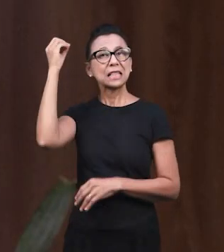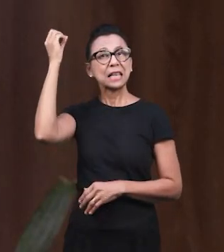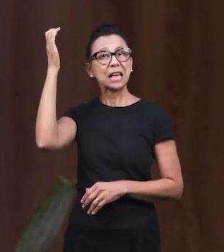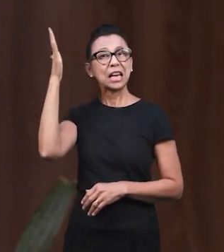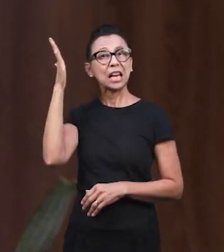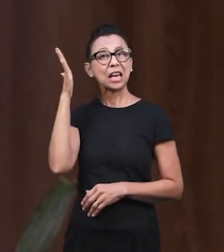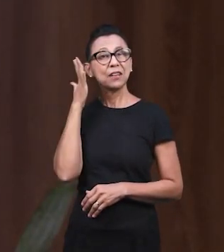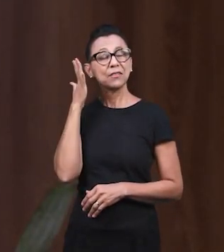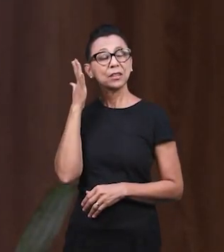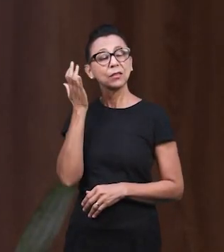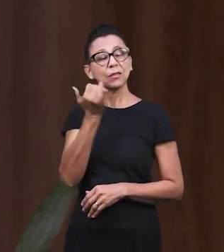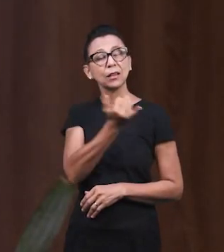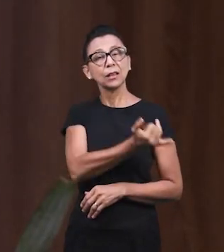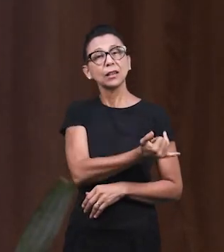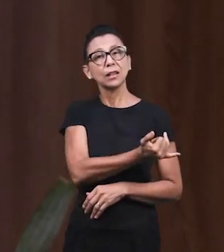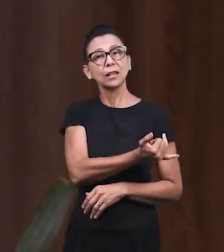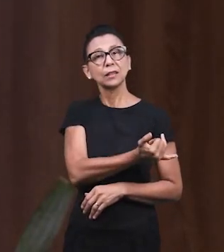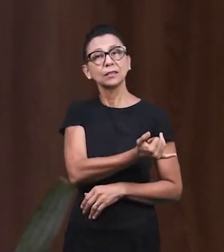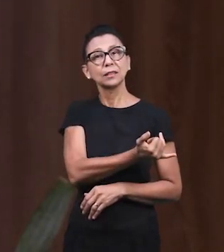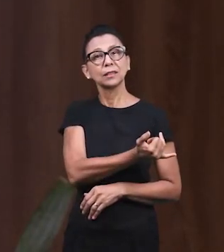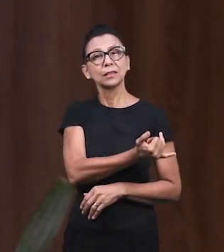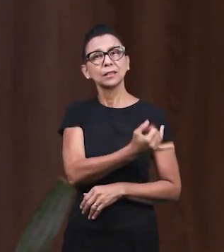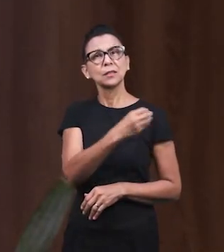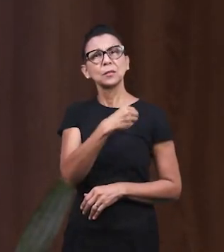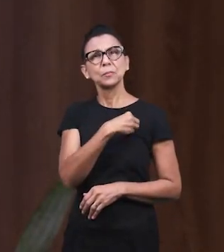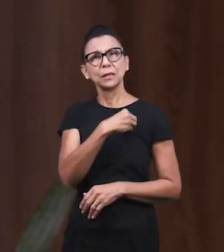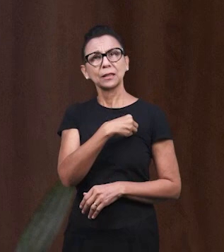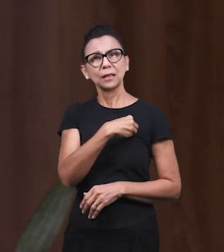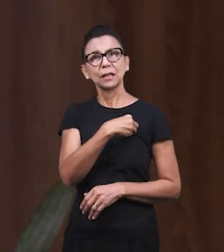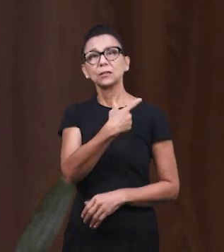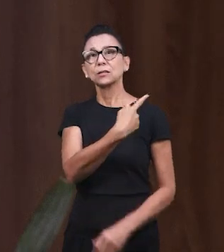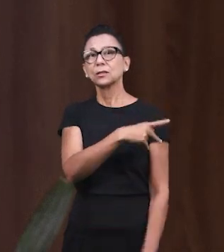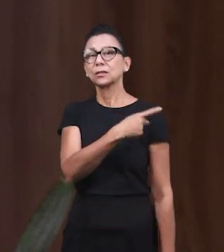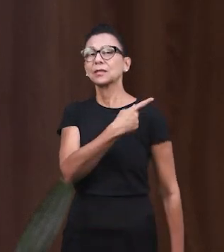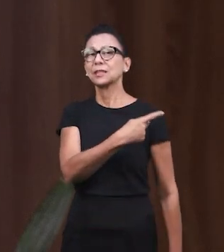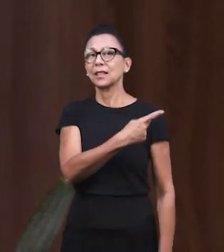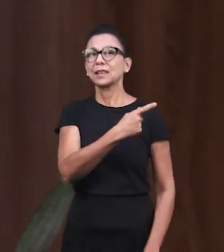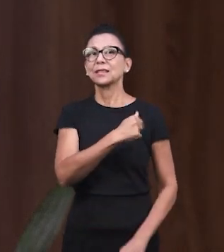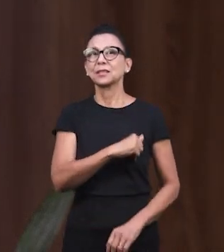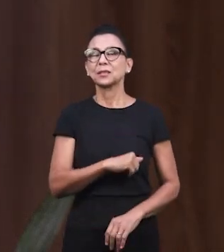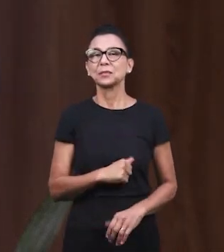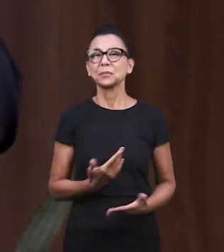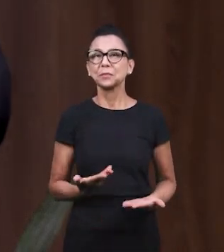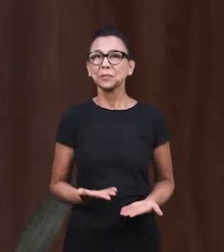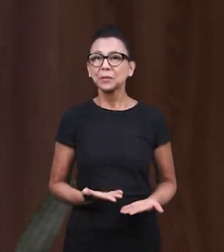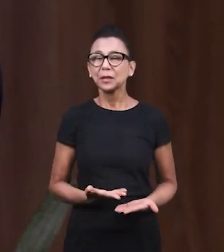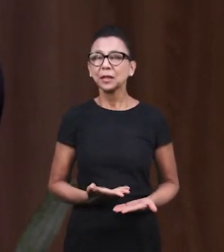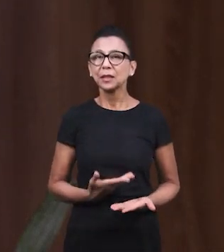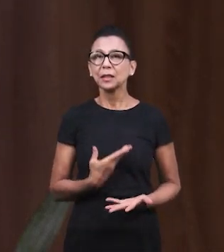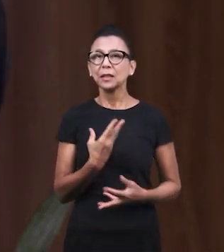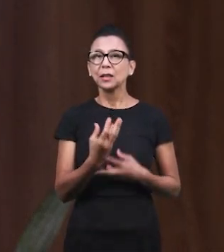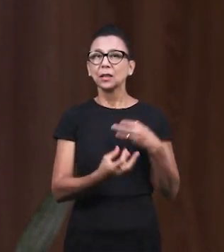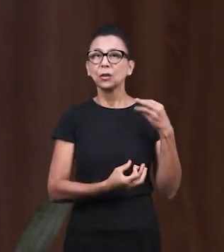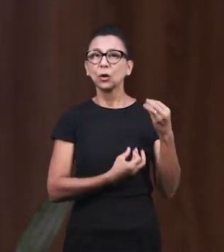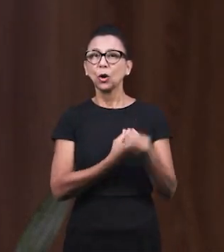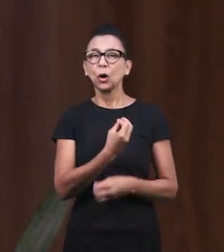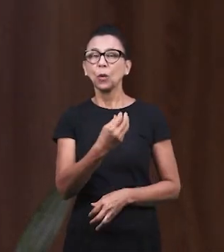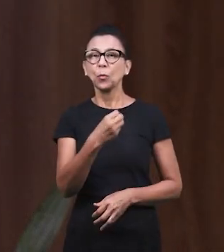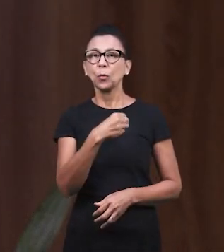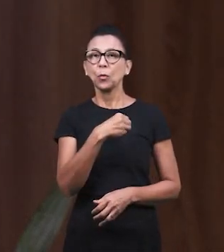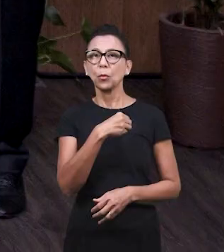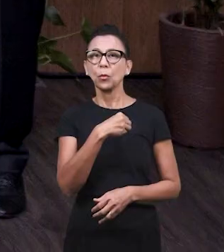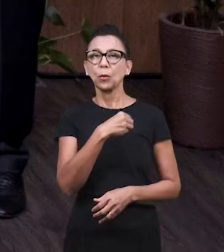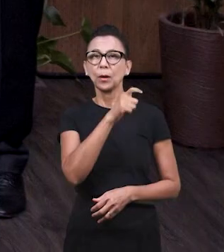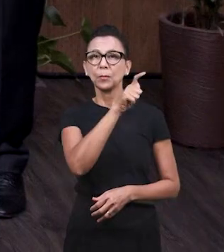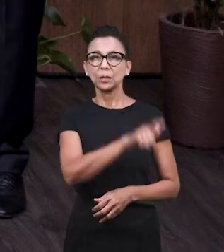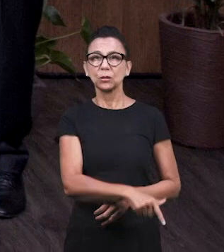montrant, en établissant que le fait de convaincre du péché, le convencement